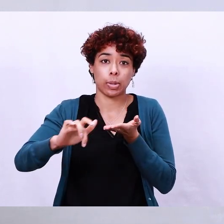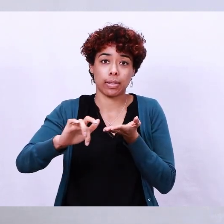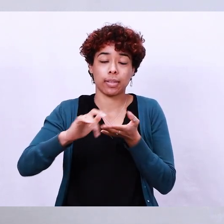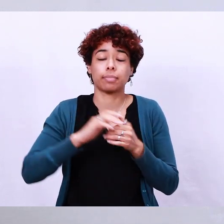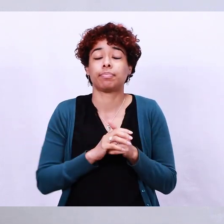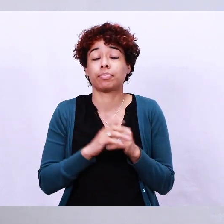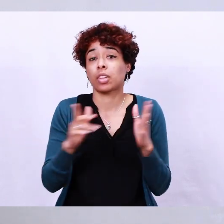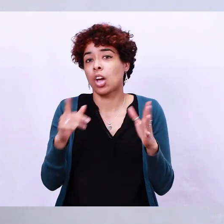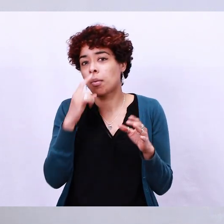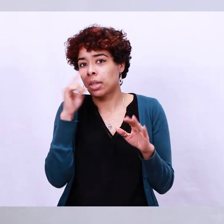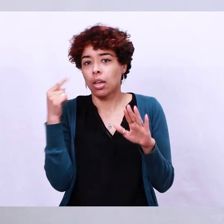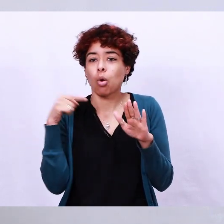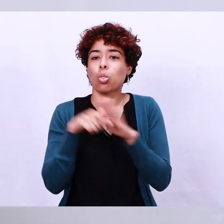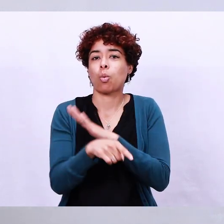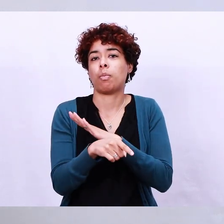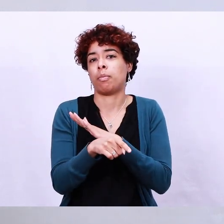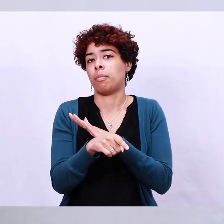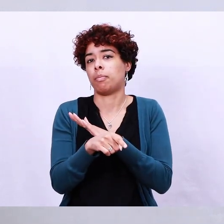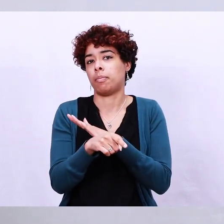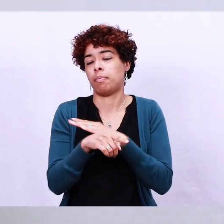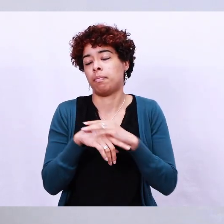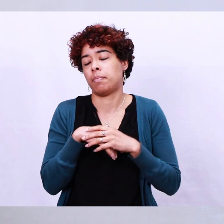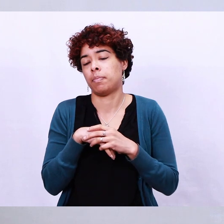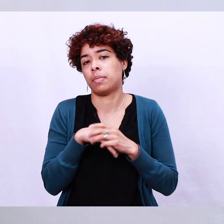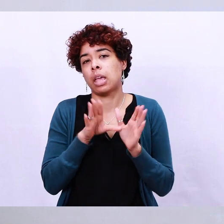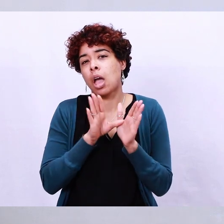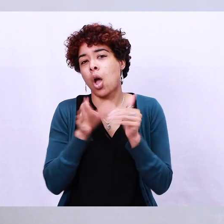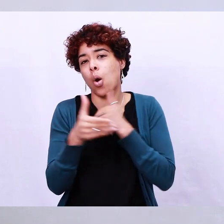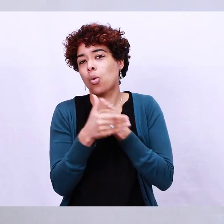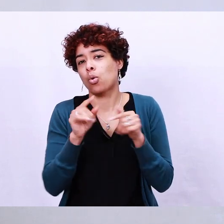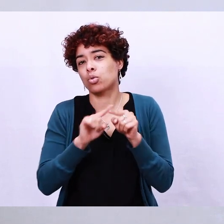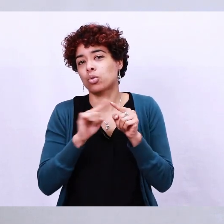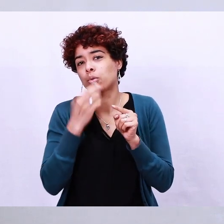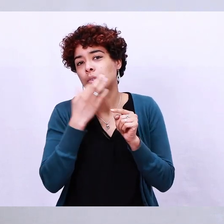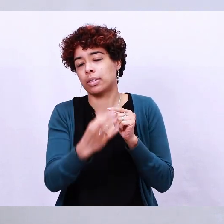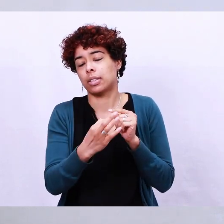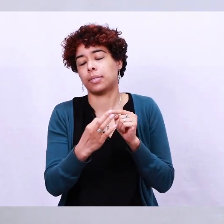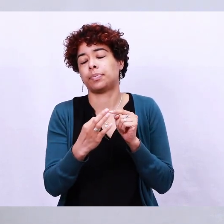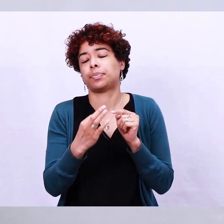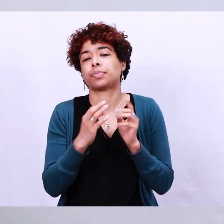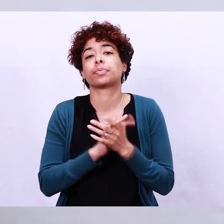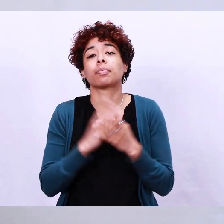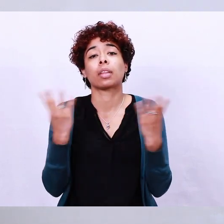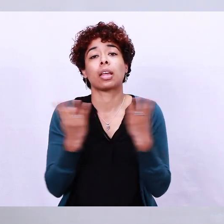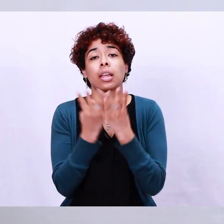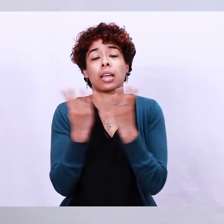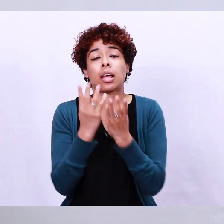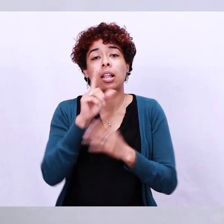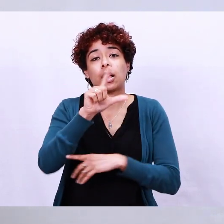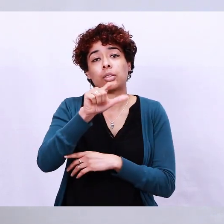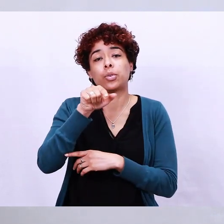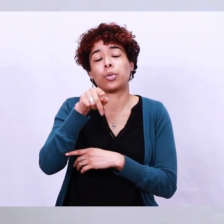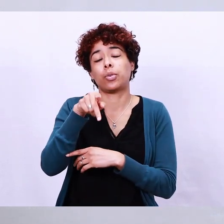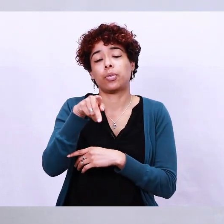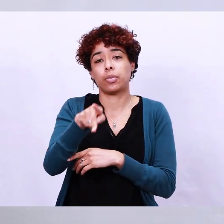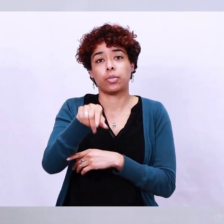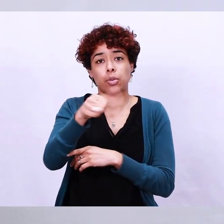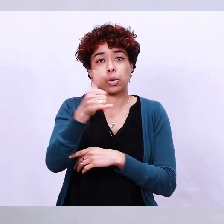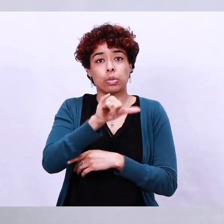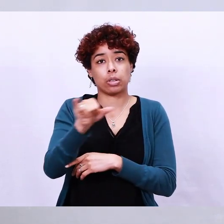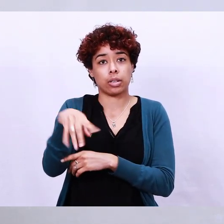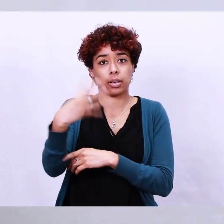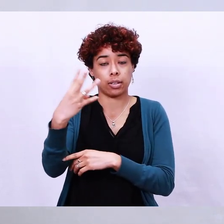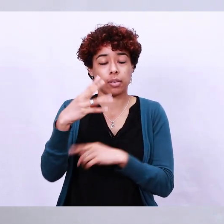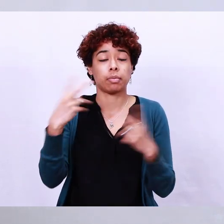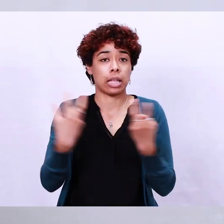sur réellement ce que l'on pense. On fait passer autre chose derrière. Galates chapitre 2 versets 11 à 14, on va prendre un exemple de